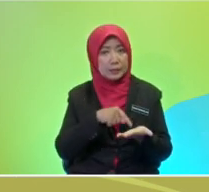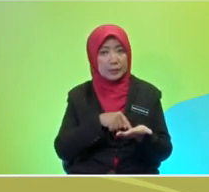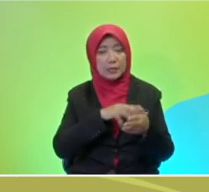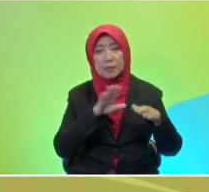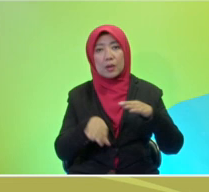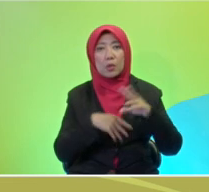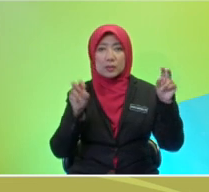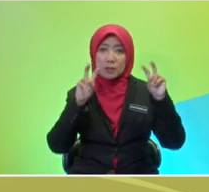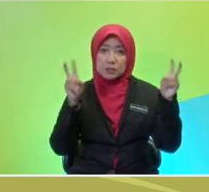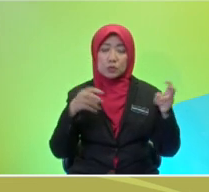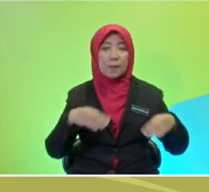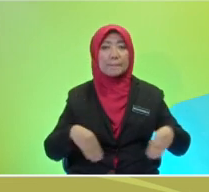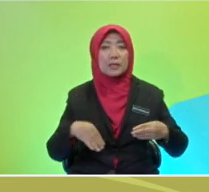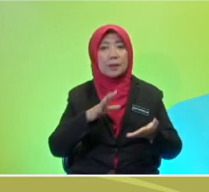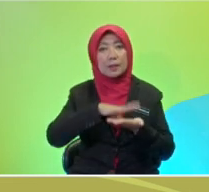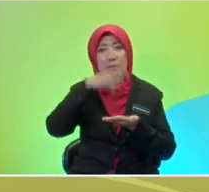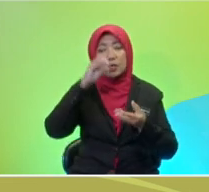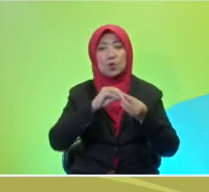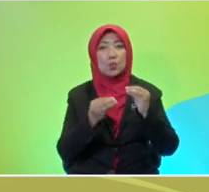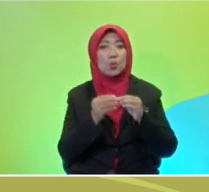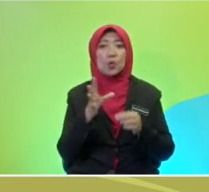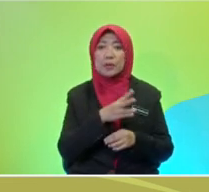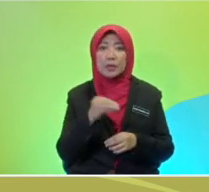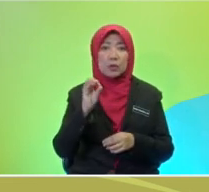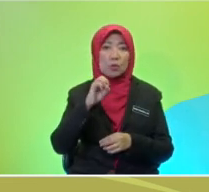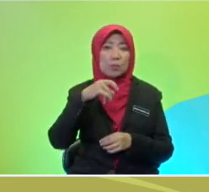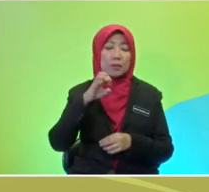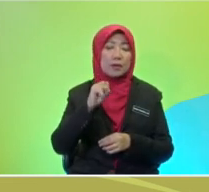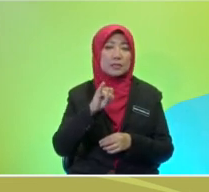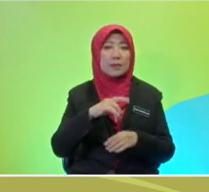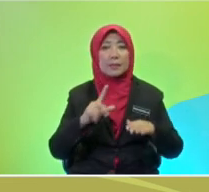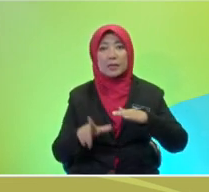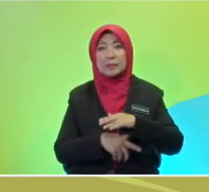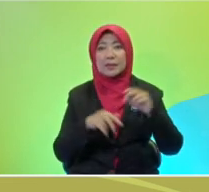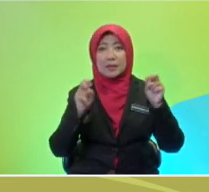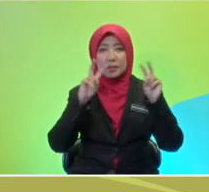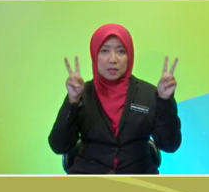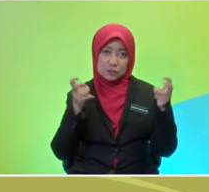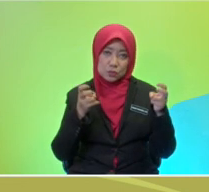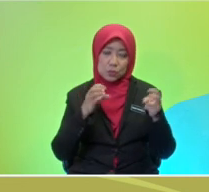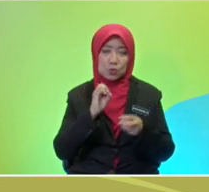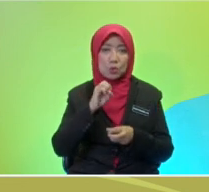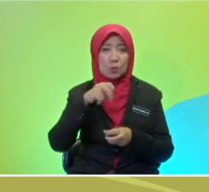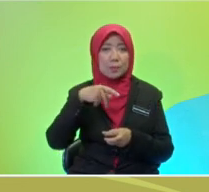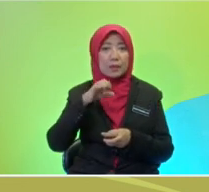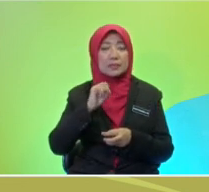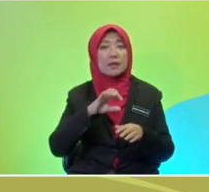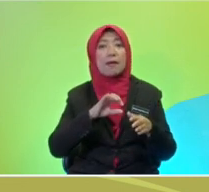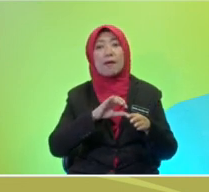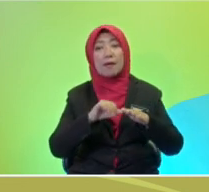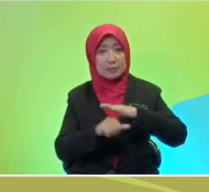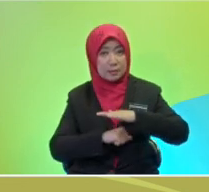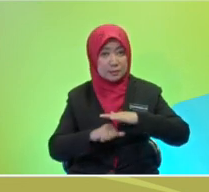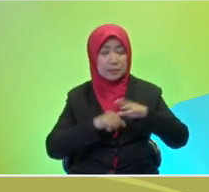bidang pembelajaran nomo dan operasi melibatkan tajuk operasi asas yaitu tajuk yang